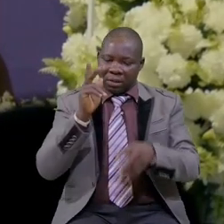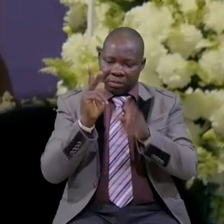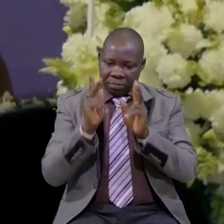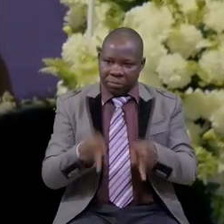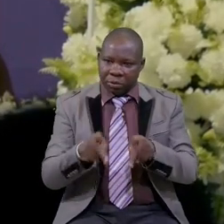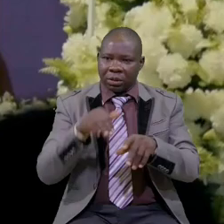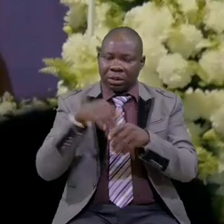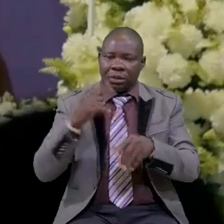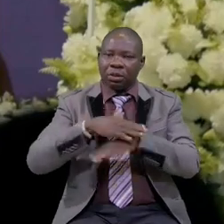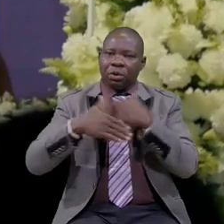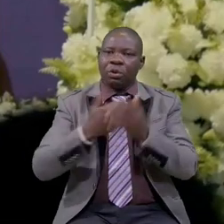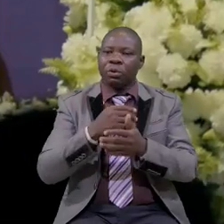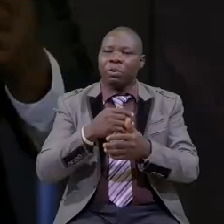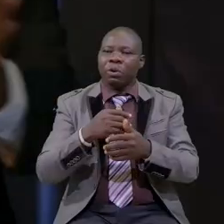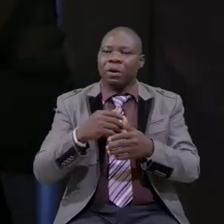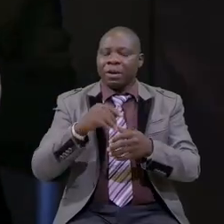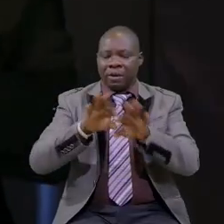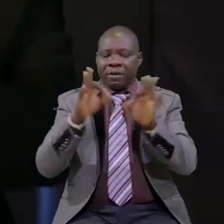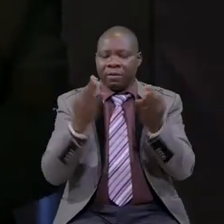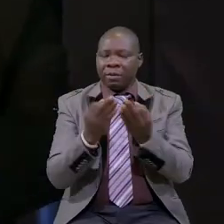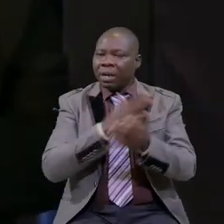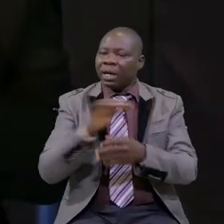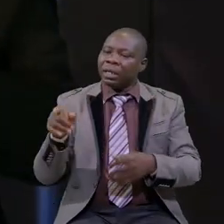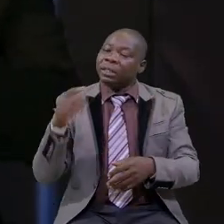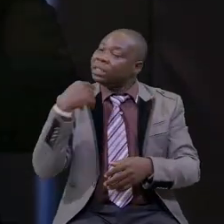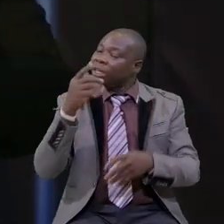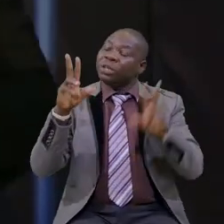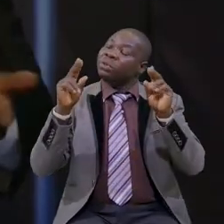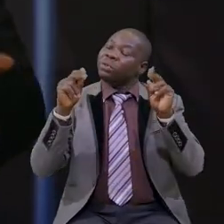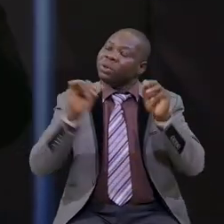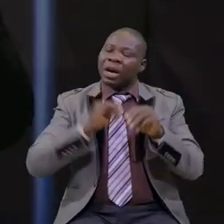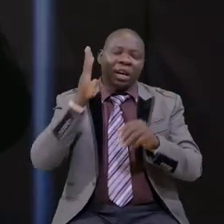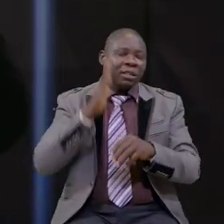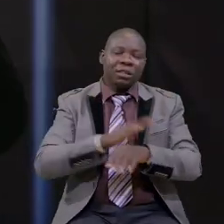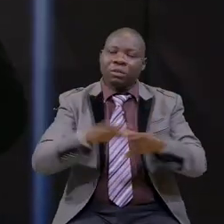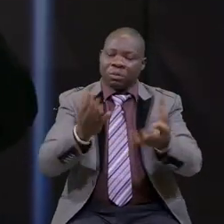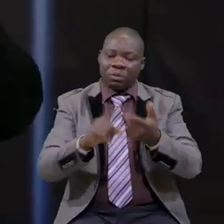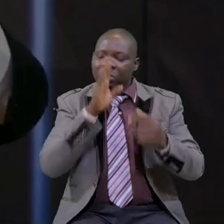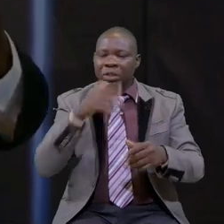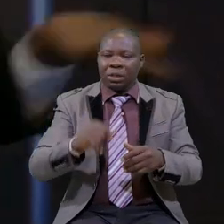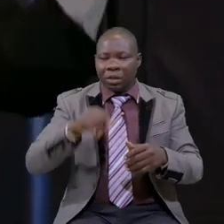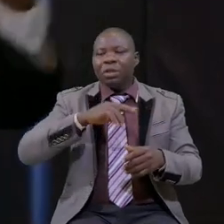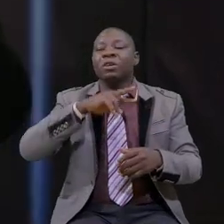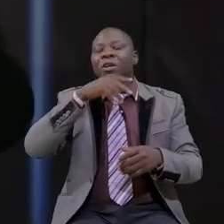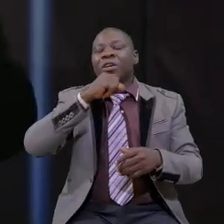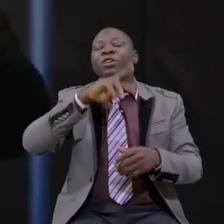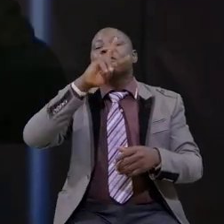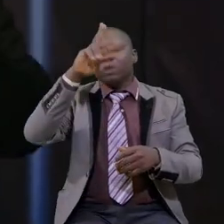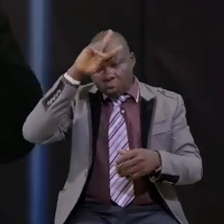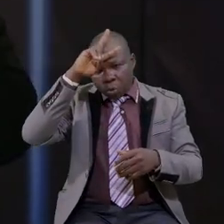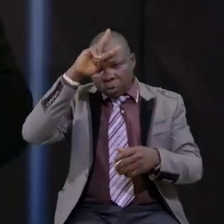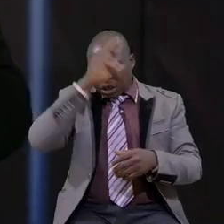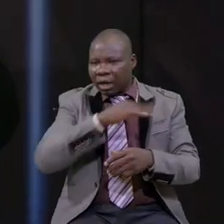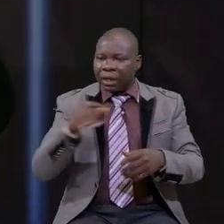tu es la seule chèvre. Il dit non, je ne serai pas la chèvre. J'ai dit alors, je ne suis pas le bouc, mets-toi à genoux. Et nous avons prié et